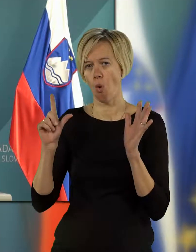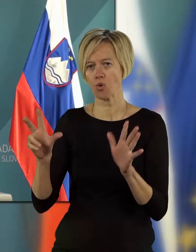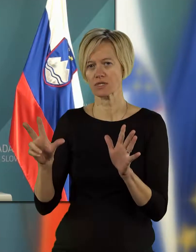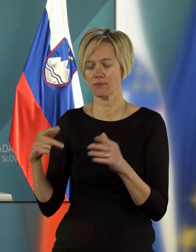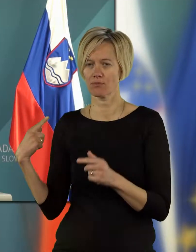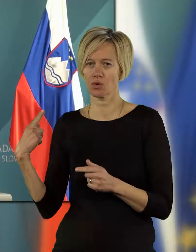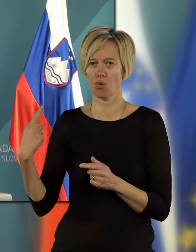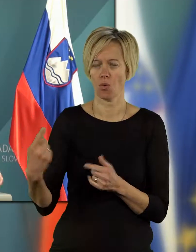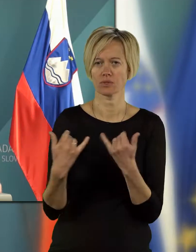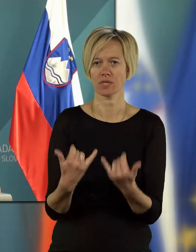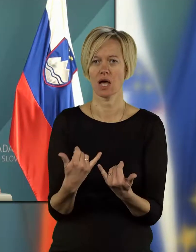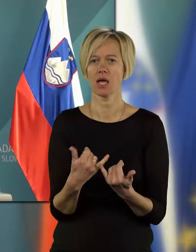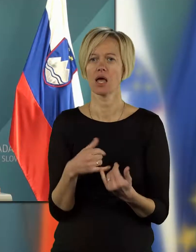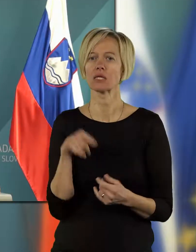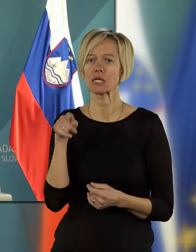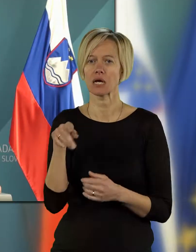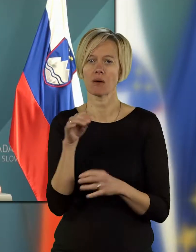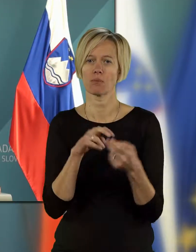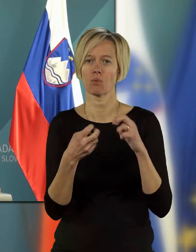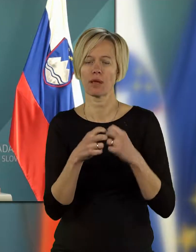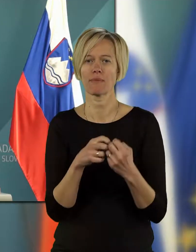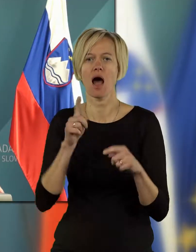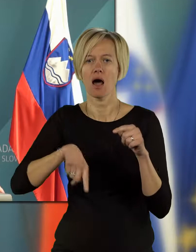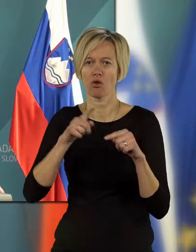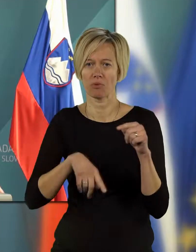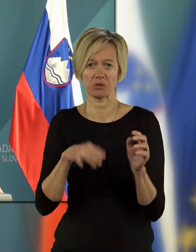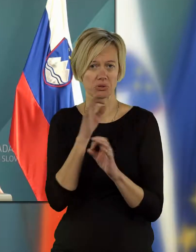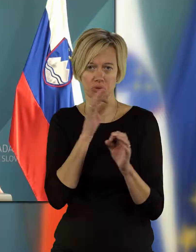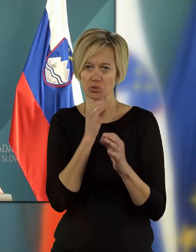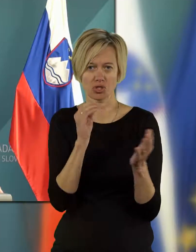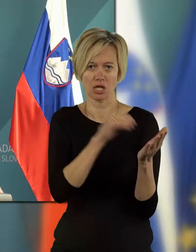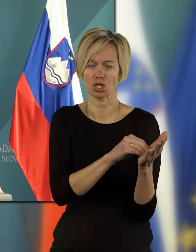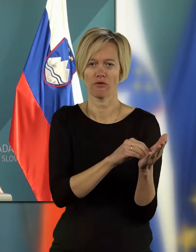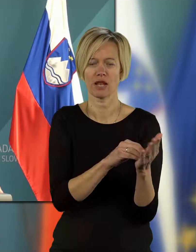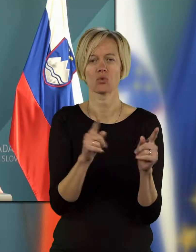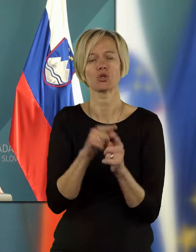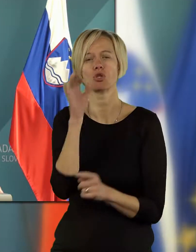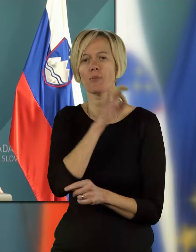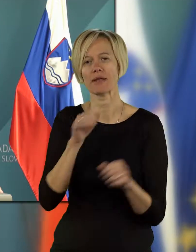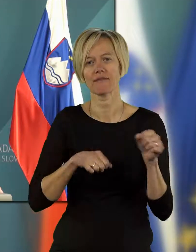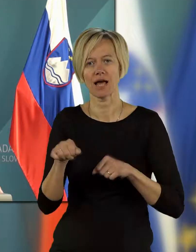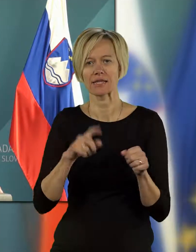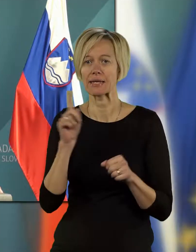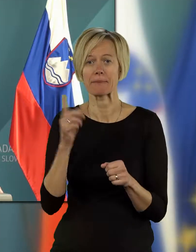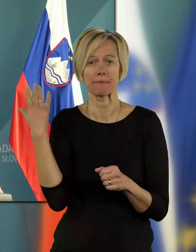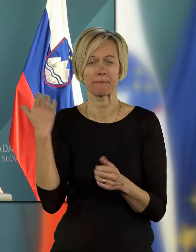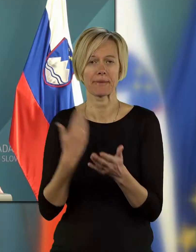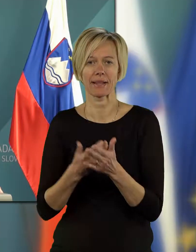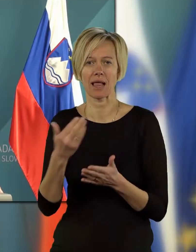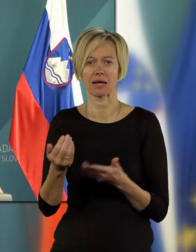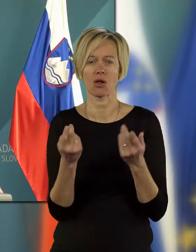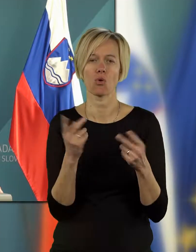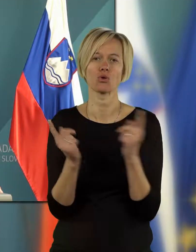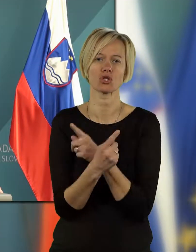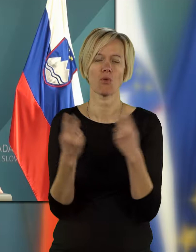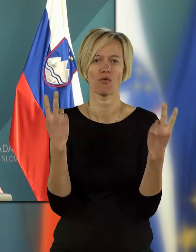zdaj, ni v bistvu tega problema anomalij naslovila. Prav tako ni nobena vlada predlagala